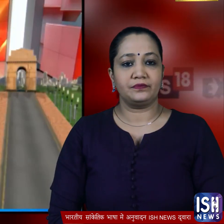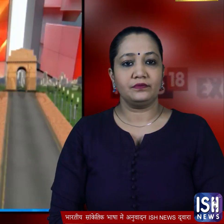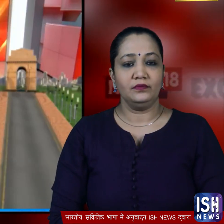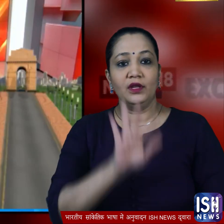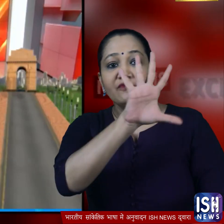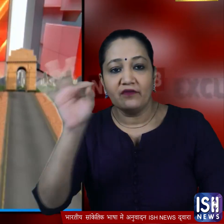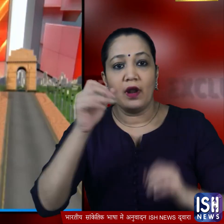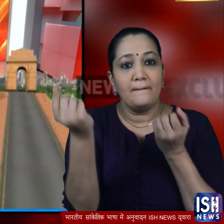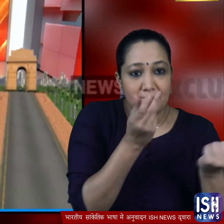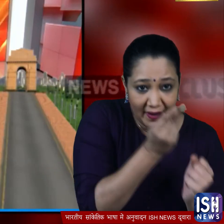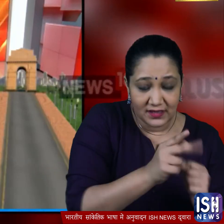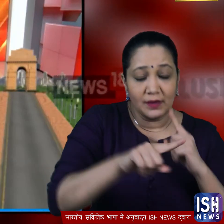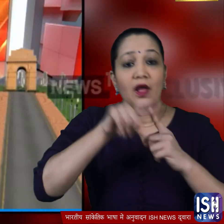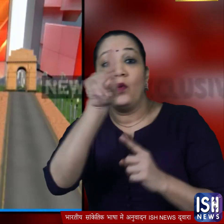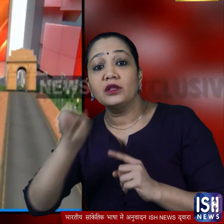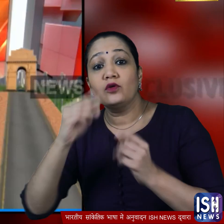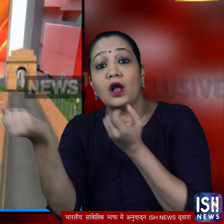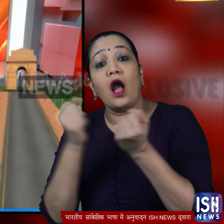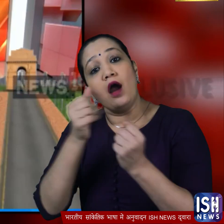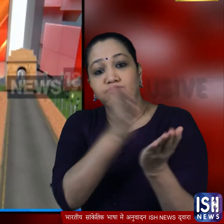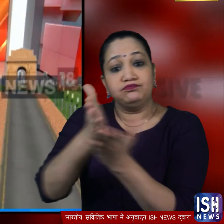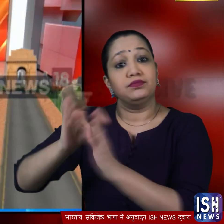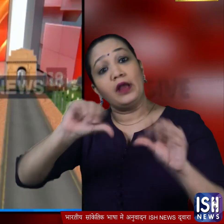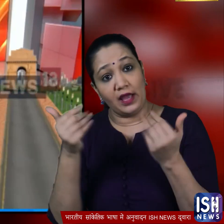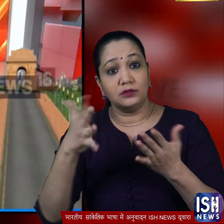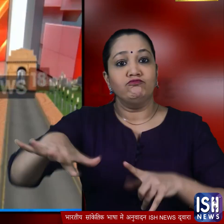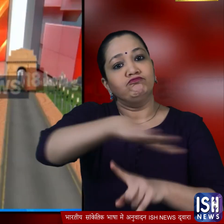अब वहां 500 बसें और 1000 से ज्यादा कारों के पार्क होने की